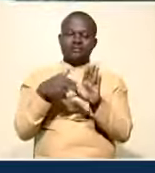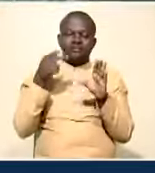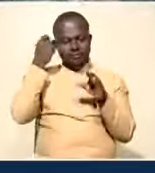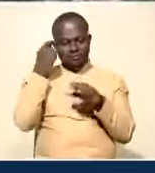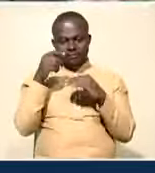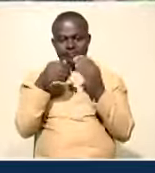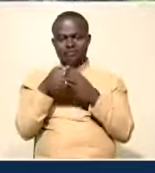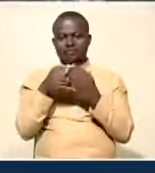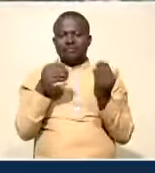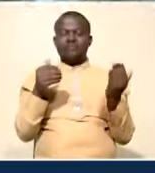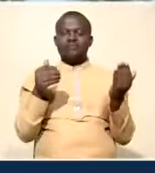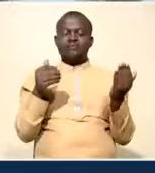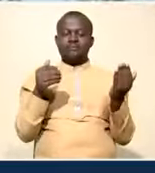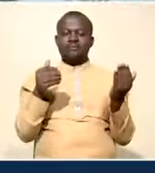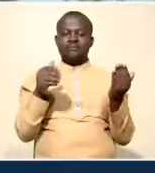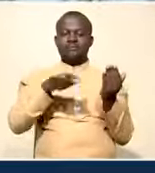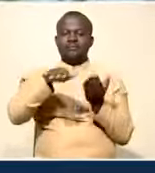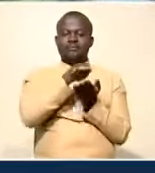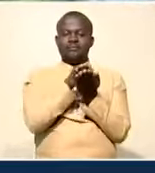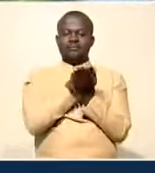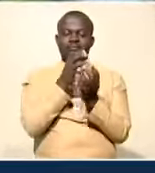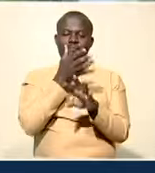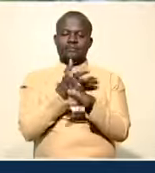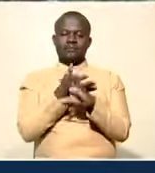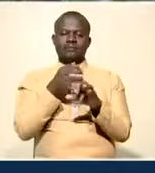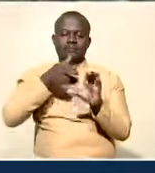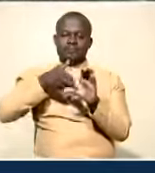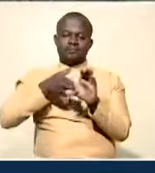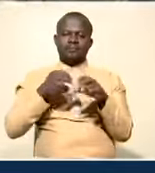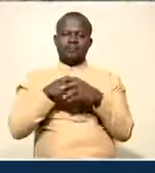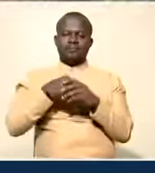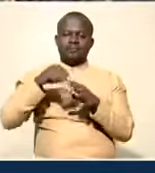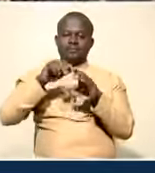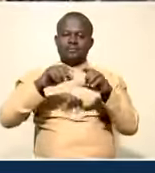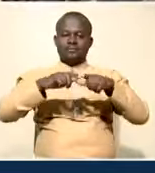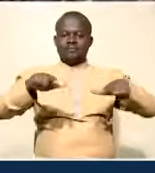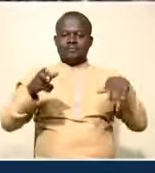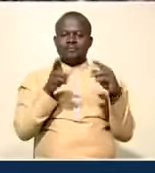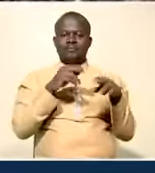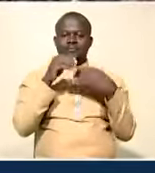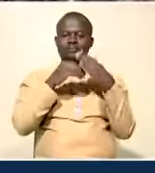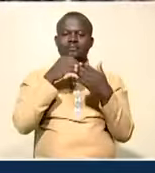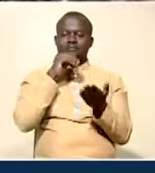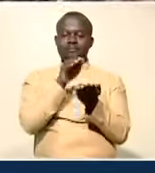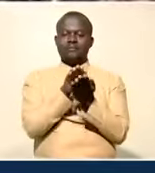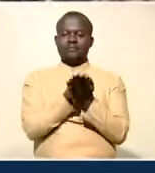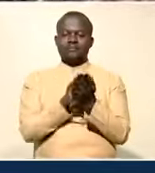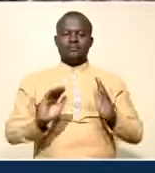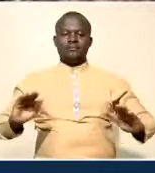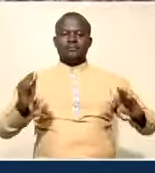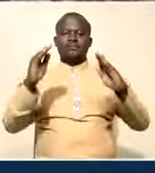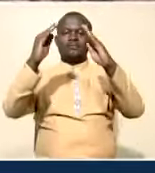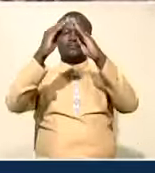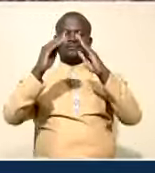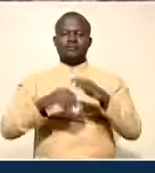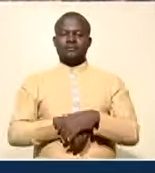urebye ni ziroshe nago ari zibika oil mu bisanzwe abika oil mu butaka busanzwe nago bubikwa mu misozi ya za